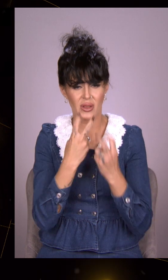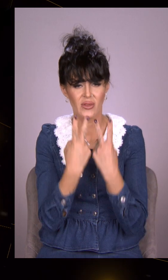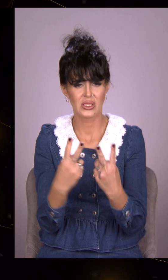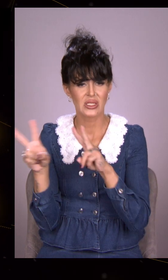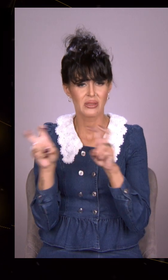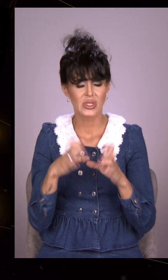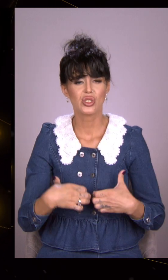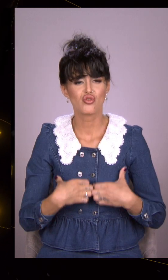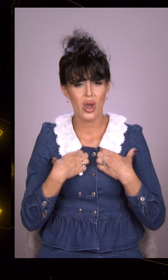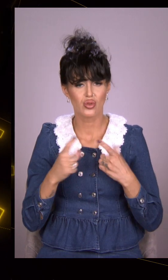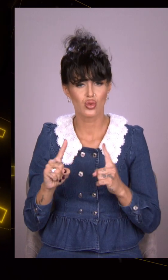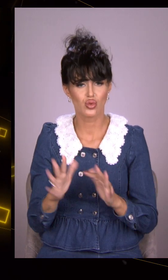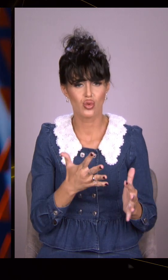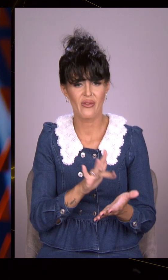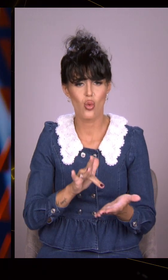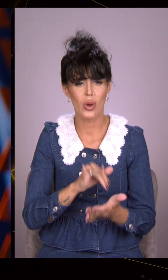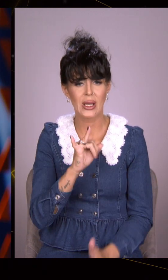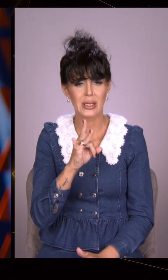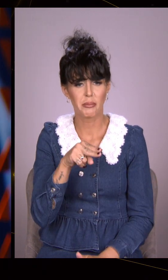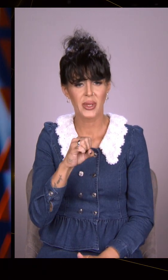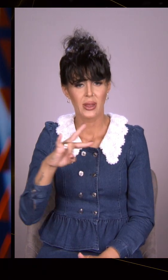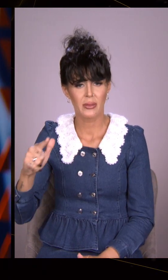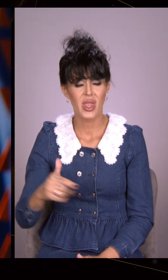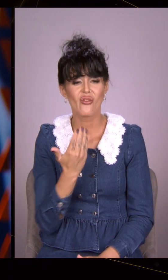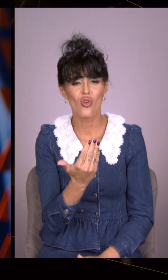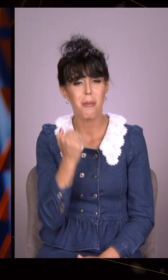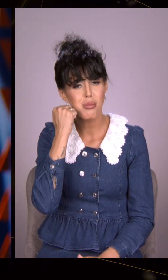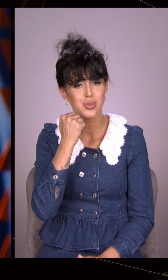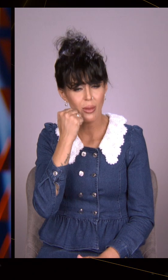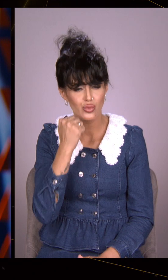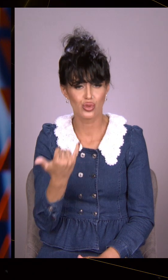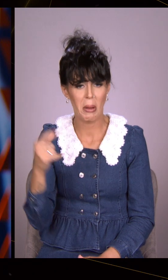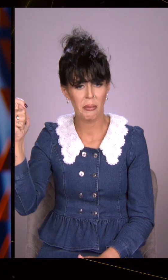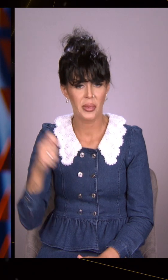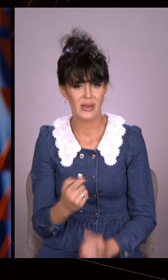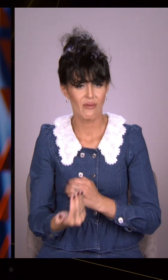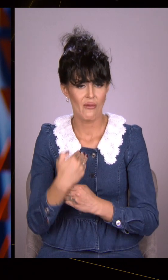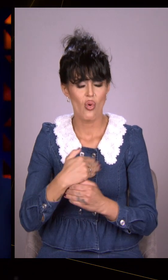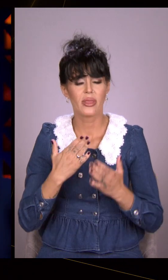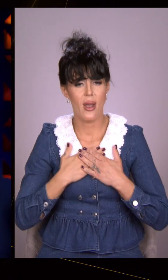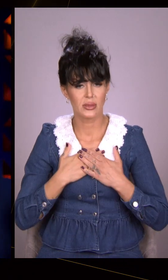що коїлися в Ірпіні. Бабуся загиблого хлопчика сьогодні приїхала до нас,